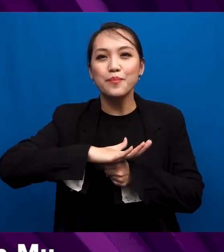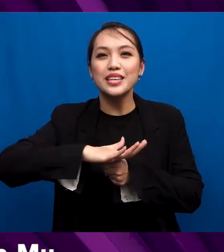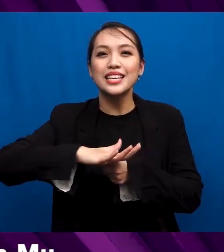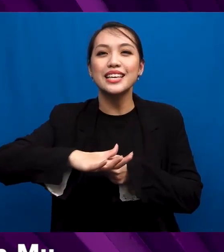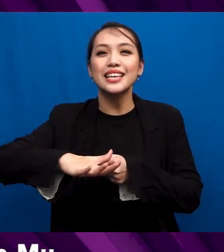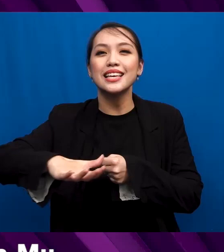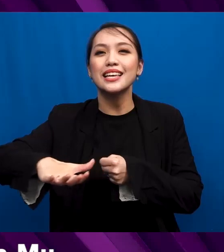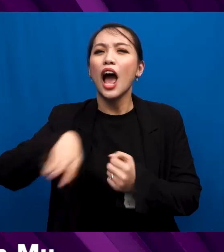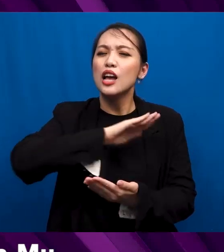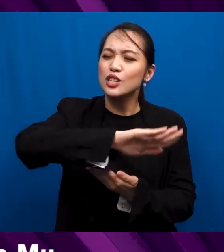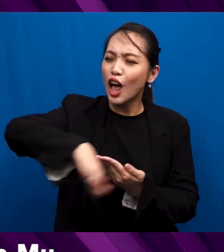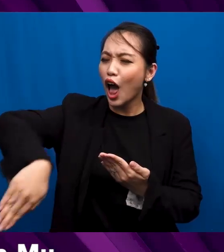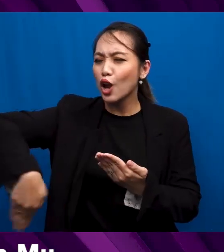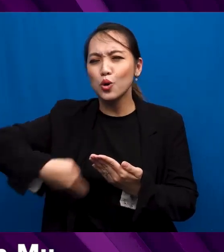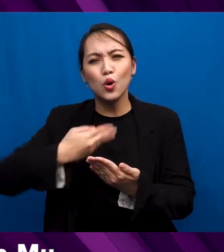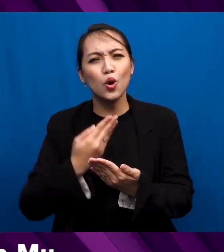Genapi